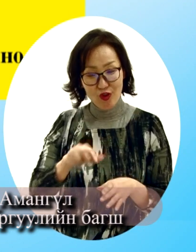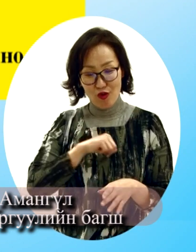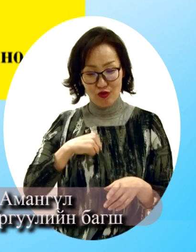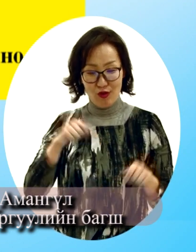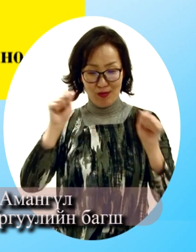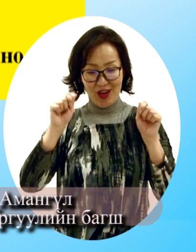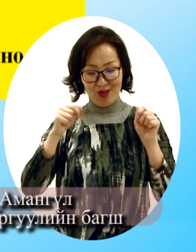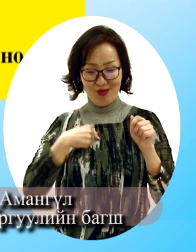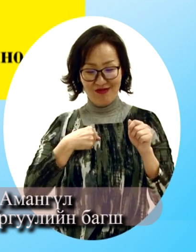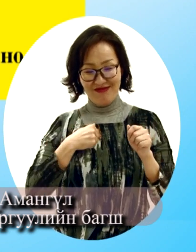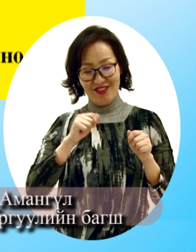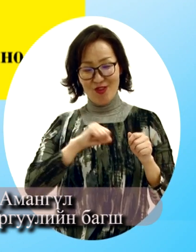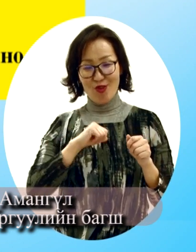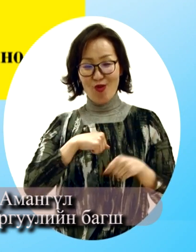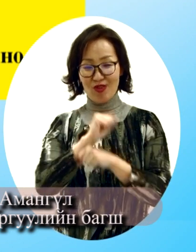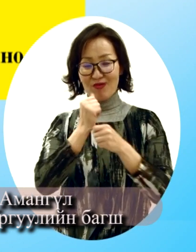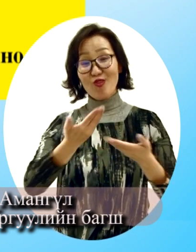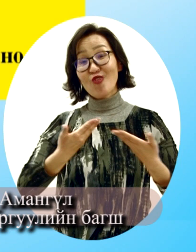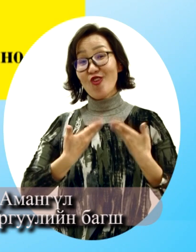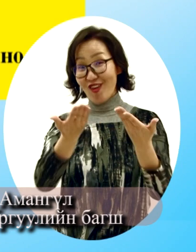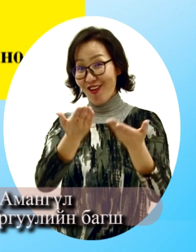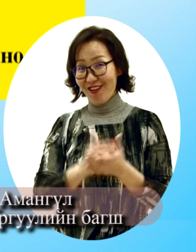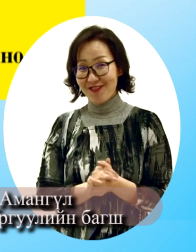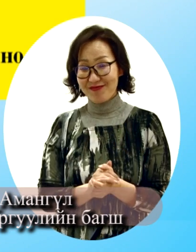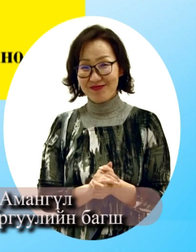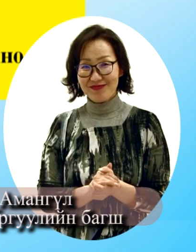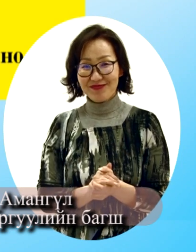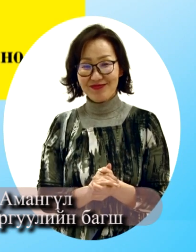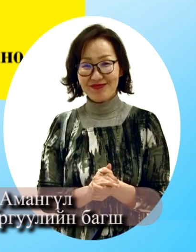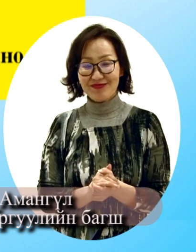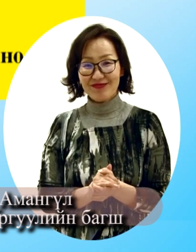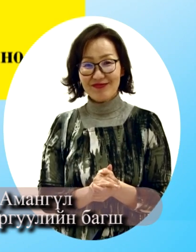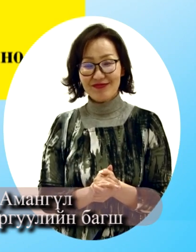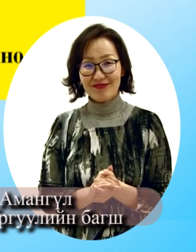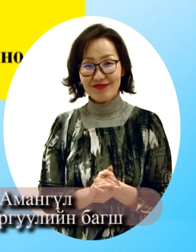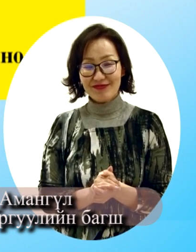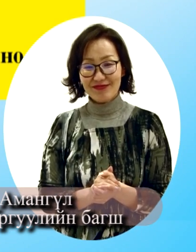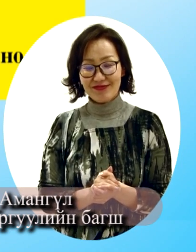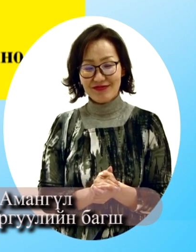Бағаларыңды шығарған болсаңдар, өздеріңді құтықтап, мадақтаңдар.